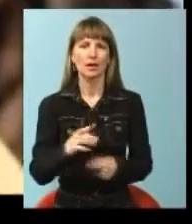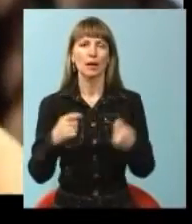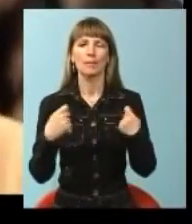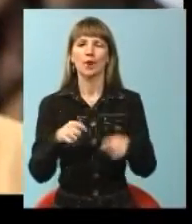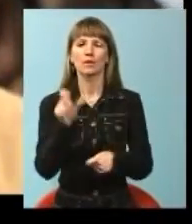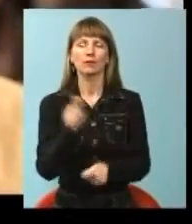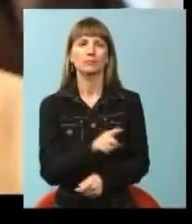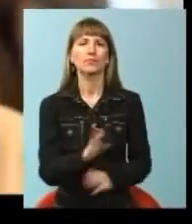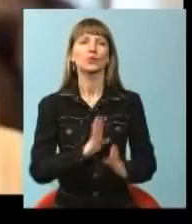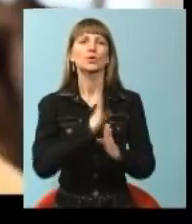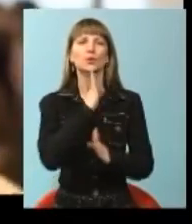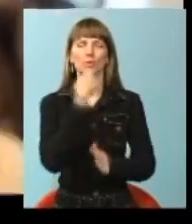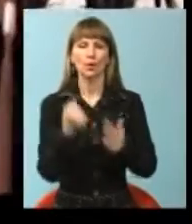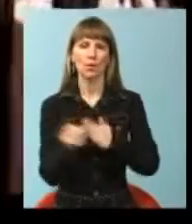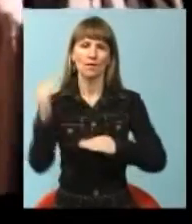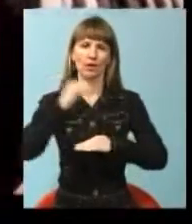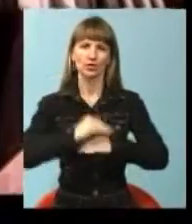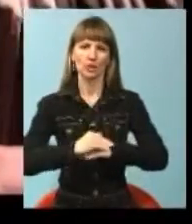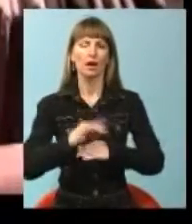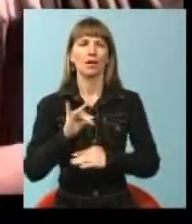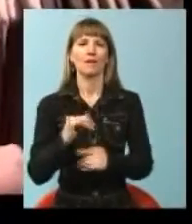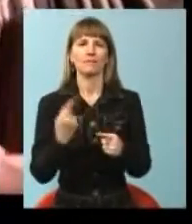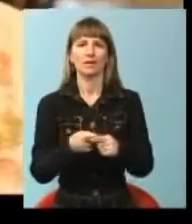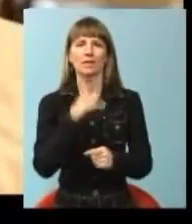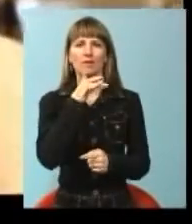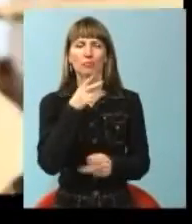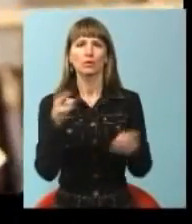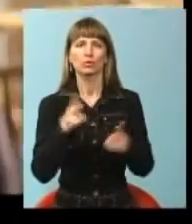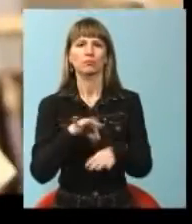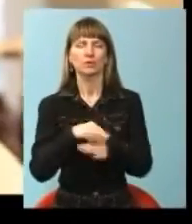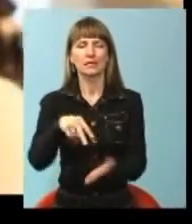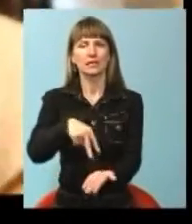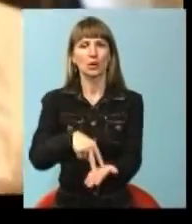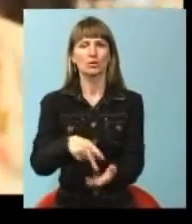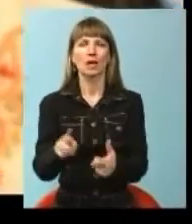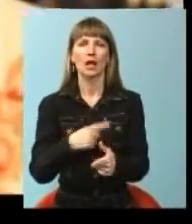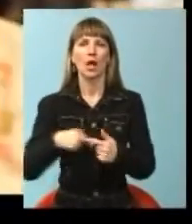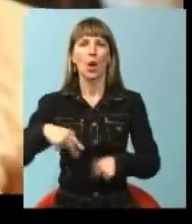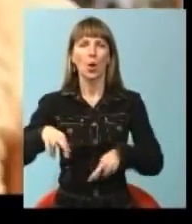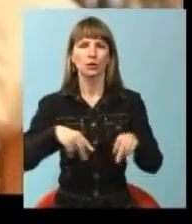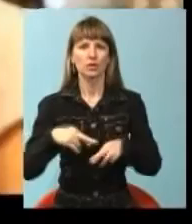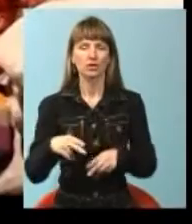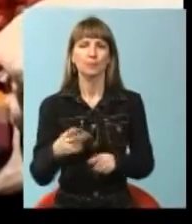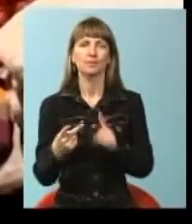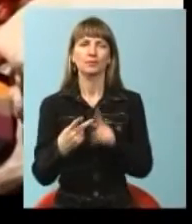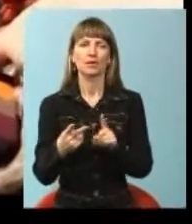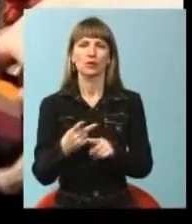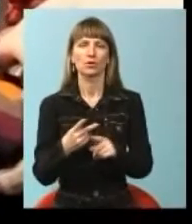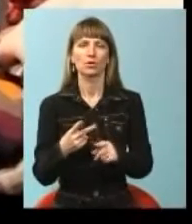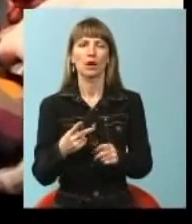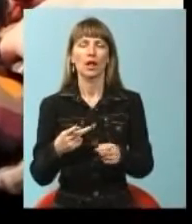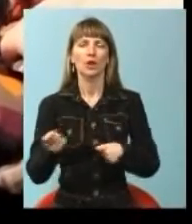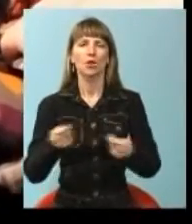продавця триває з ранку до вечора. І зазвичай в цей час доводиться проводити стоячи або ходячи. По-друге, про кожен